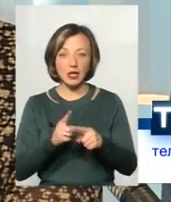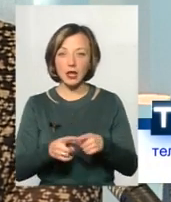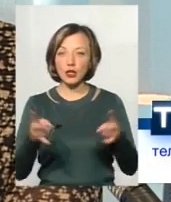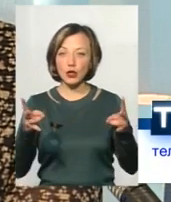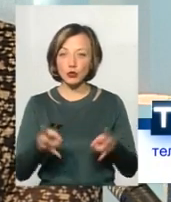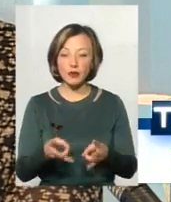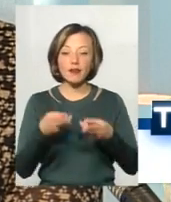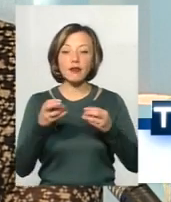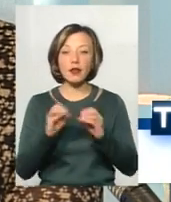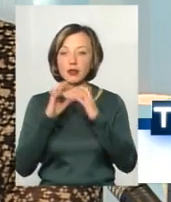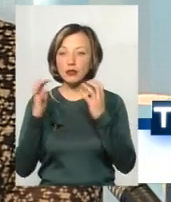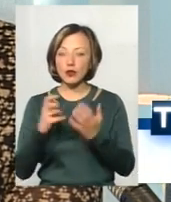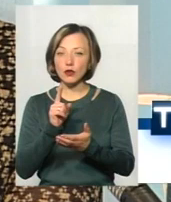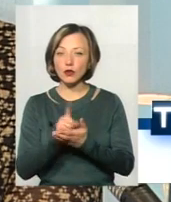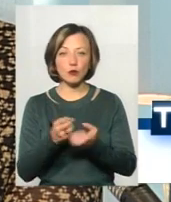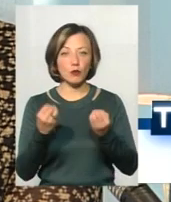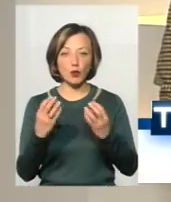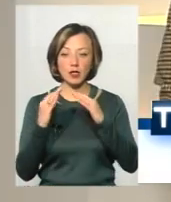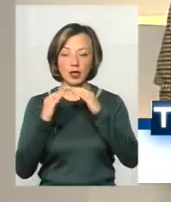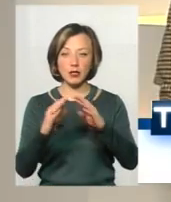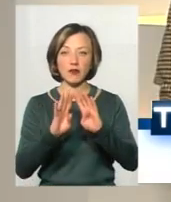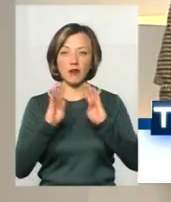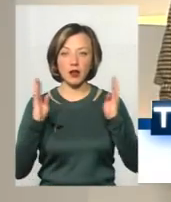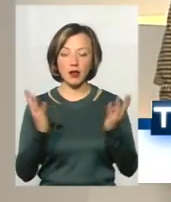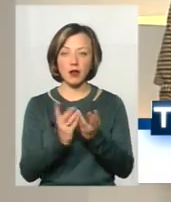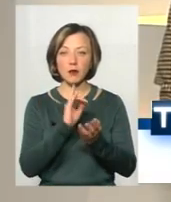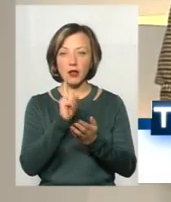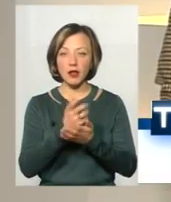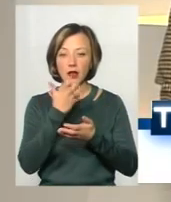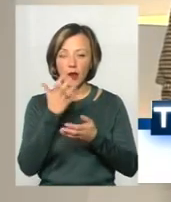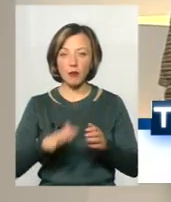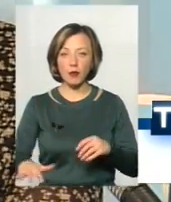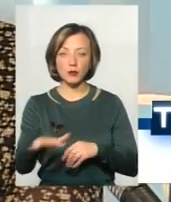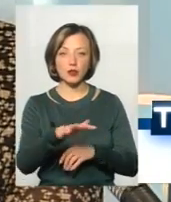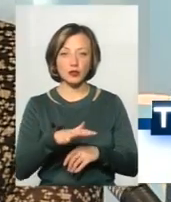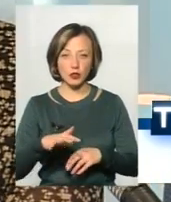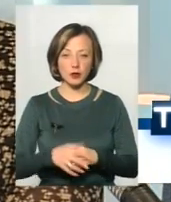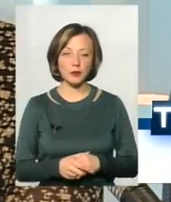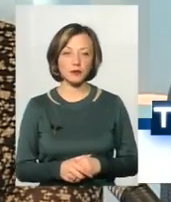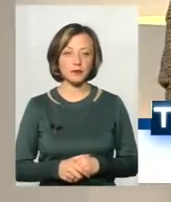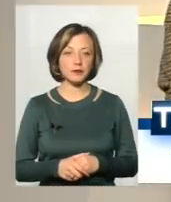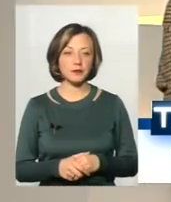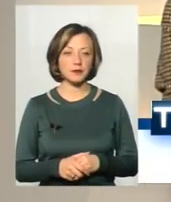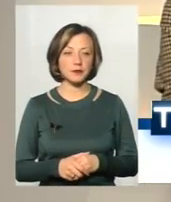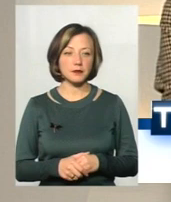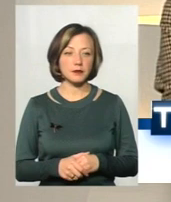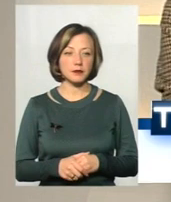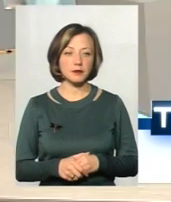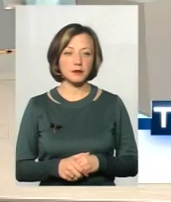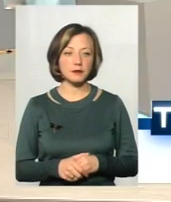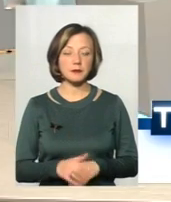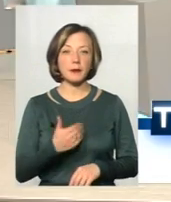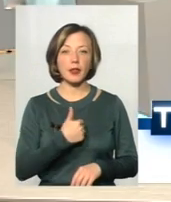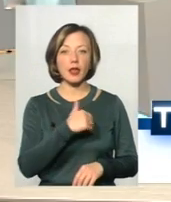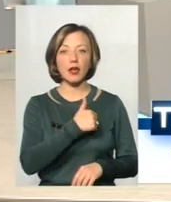где их содержать. Это должен быть не просто крытый вольер, это хорошие, должны быть отапливаемые помещения, да, как минимум. Пані Світлана, ваша думка. Да, я